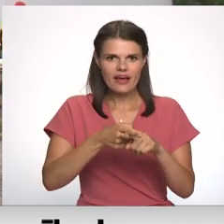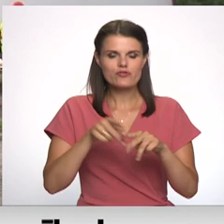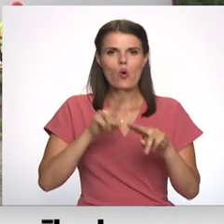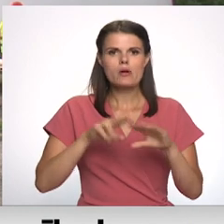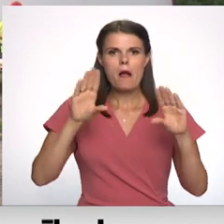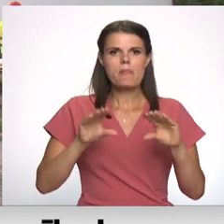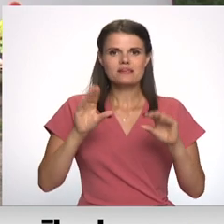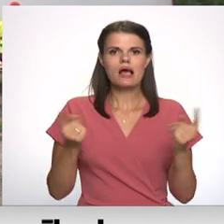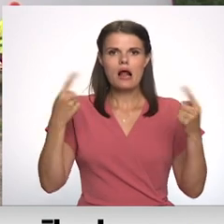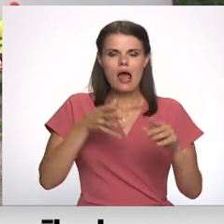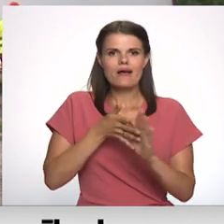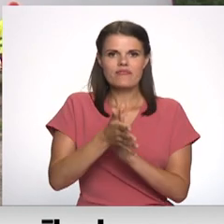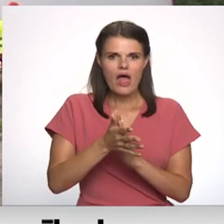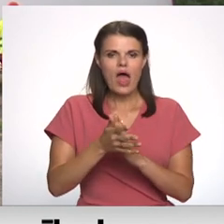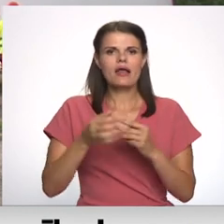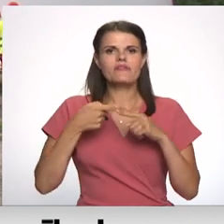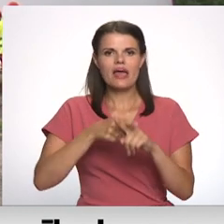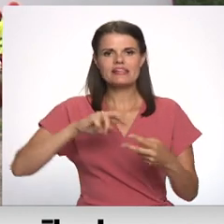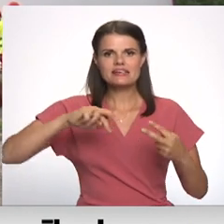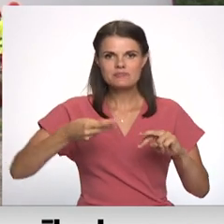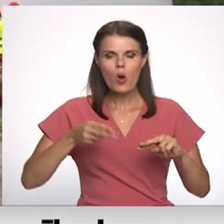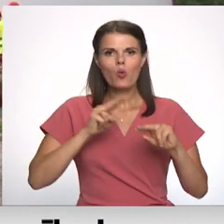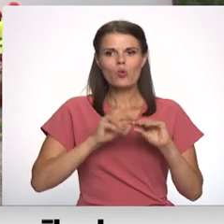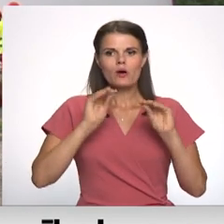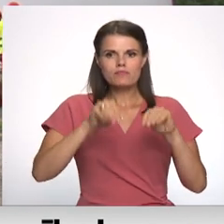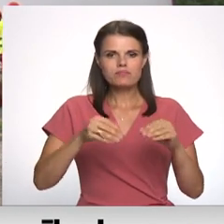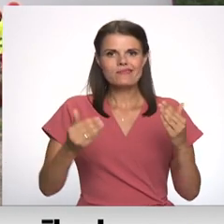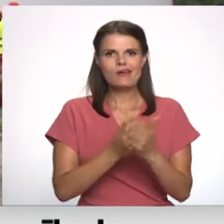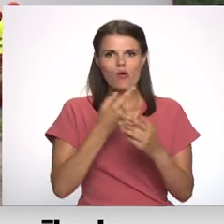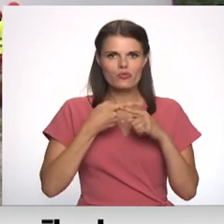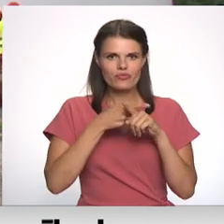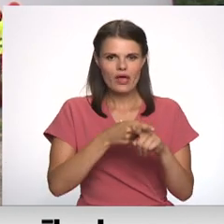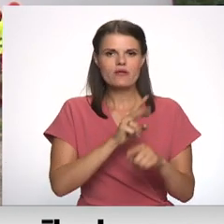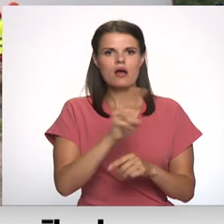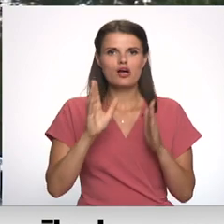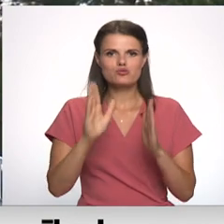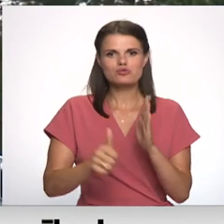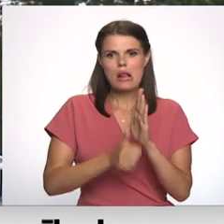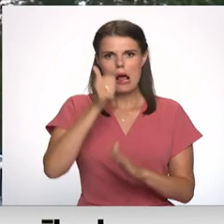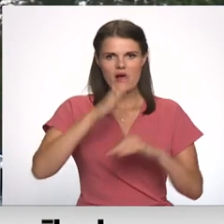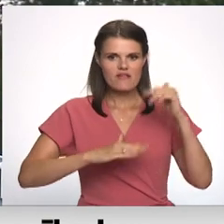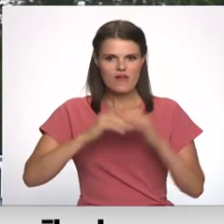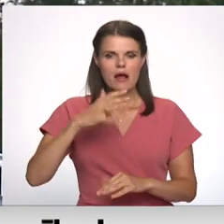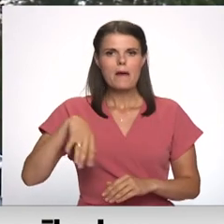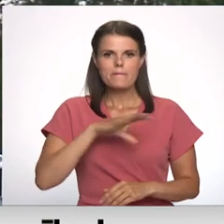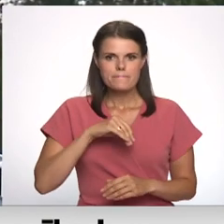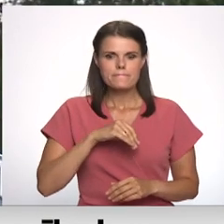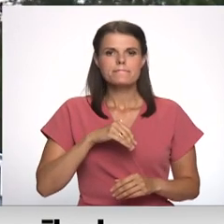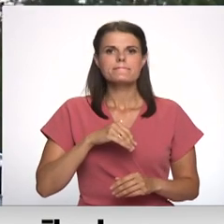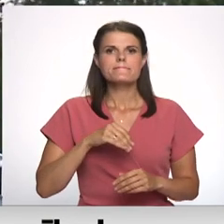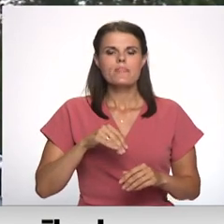laika terēt aparatūras maiņai un izvietot jaunāku aparatūru. Kur būs kvalitatīvāk. Mēs nocējam